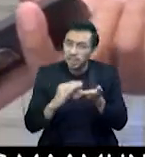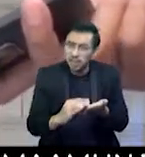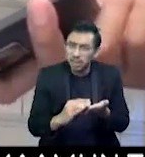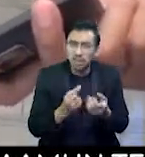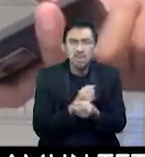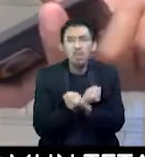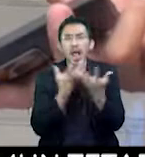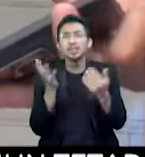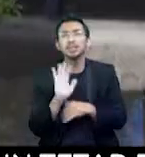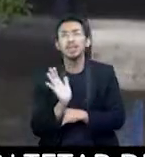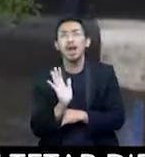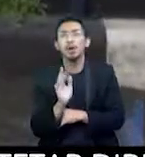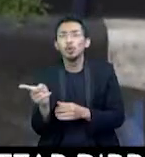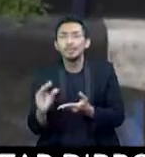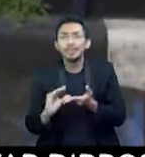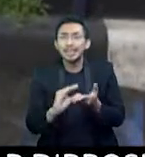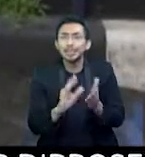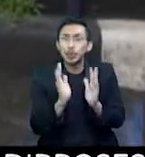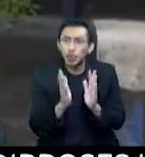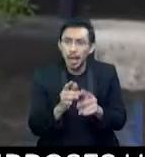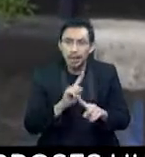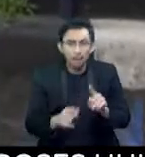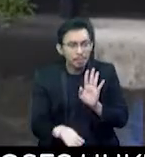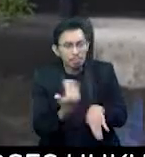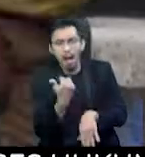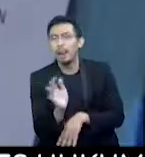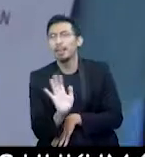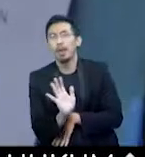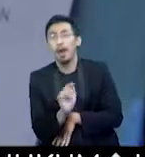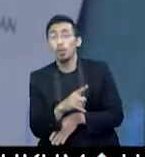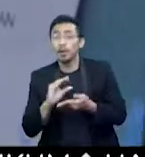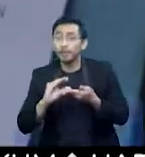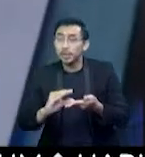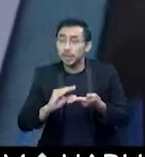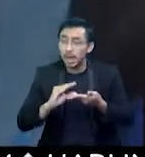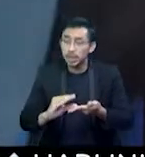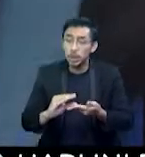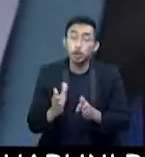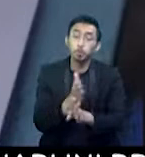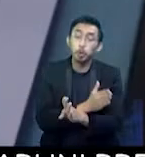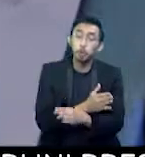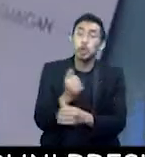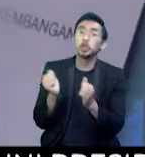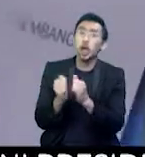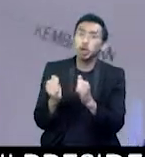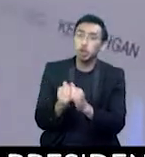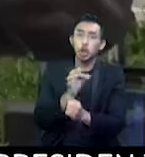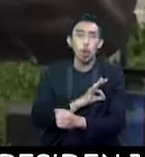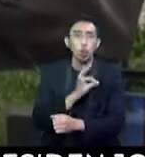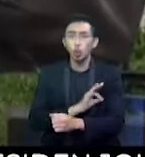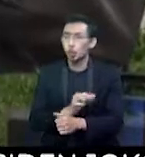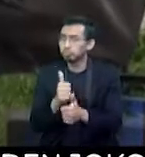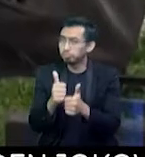diinvestasikan. Padahal mereka telah menginvestasikan sejumlah uang karena dijanjikan keuntungan berlipat ganda dan pencairan dana